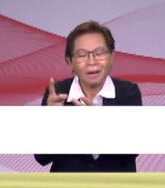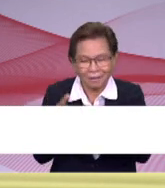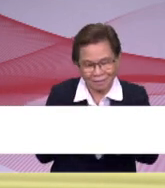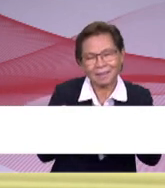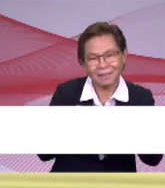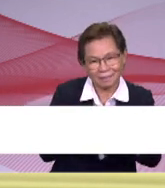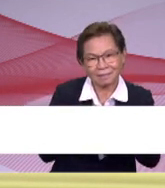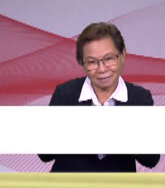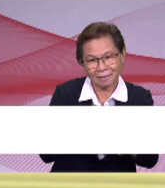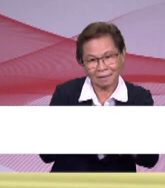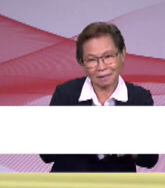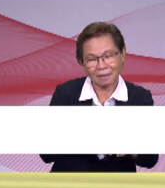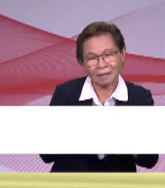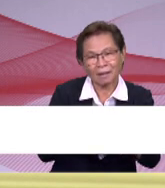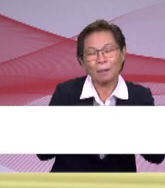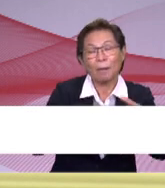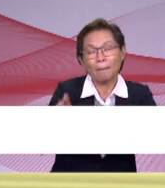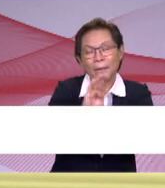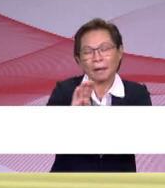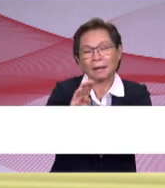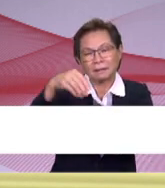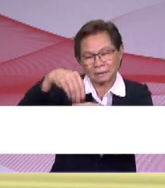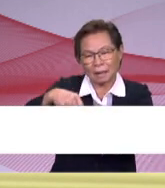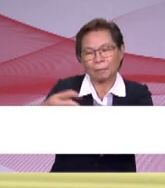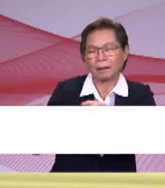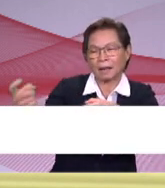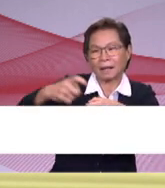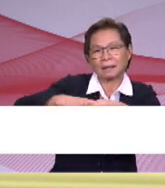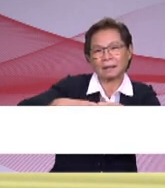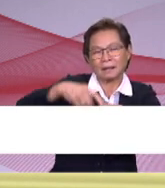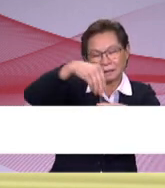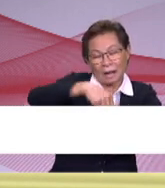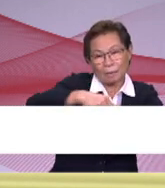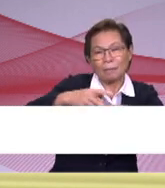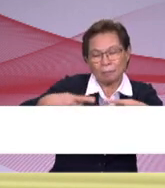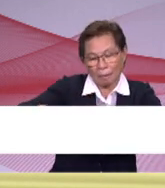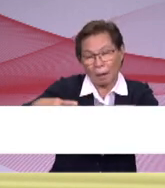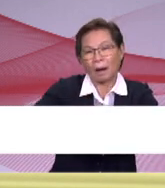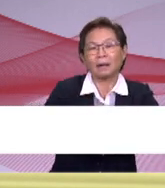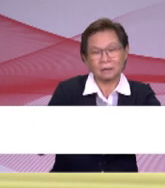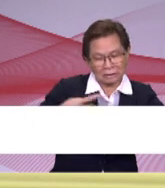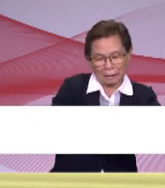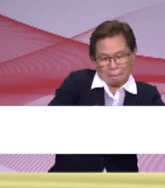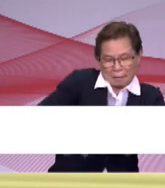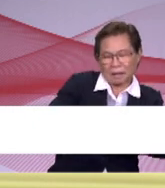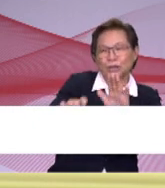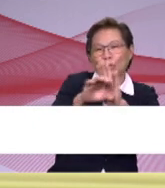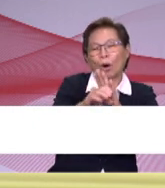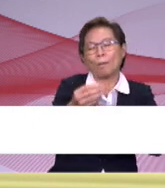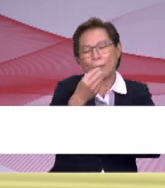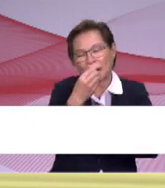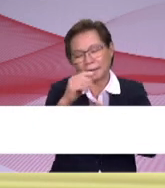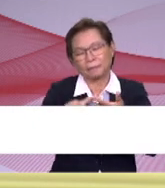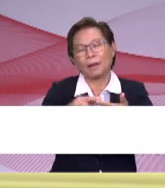kedai-kedai yang ataupun premis perniagaan di dalamnya yang berkaitan dengan perkara-perkara yang kita benarkan seperti